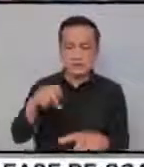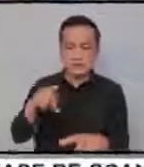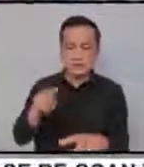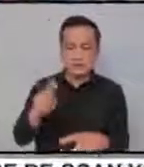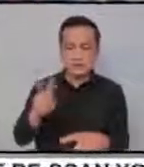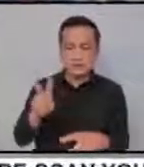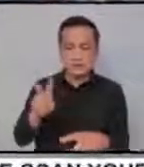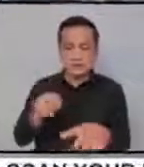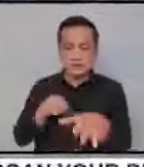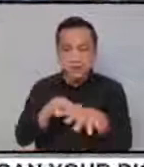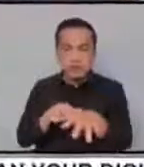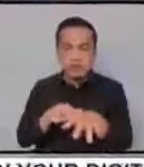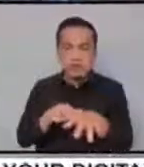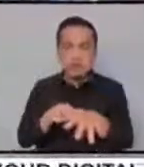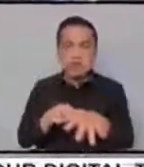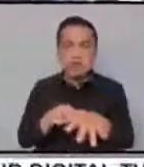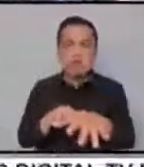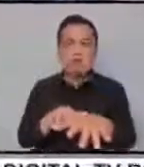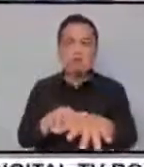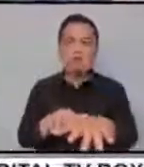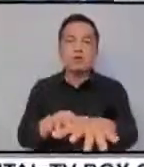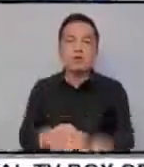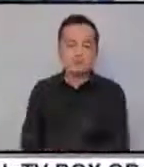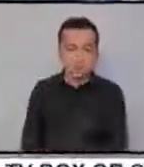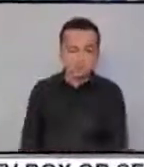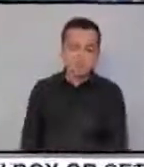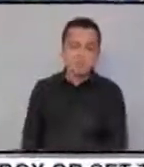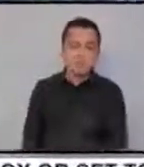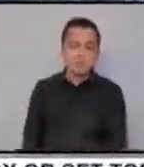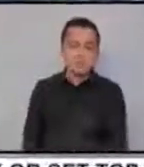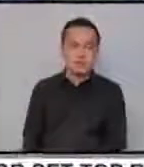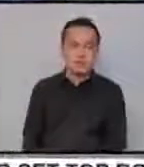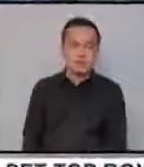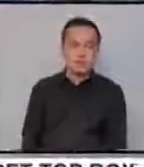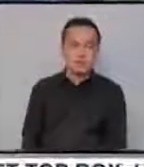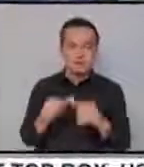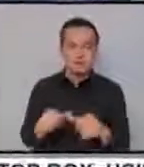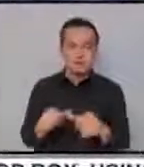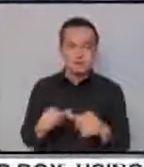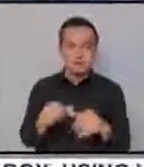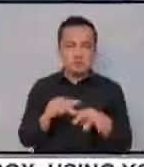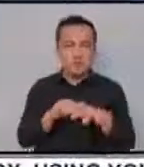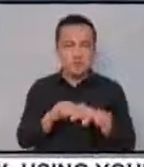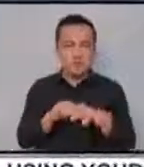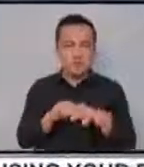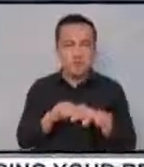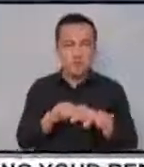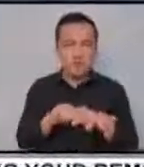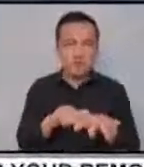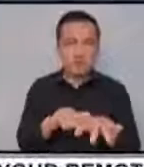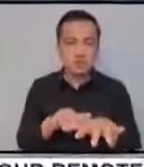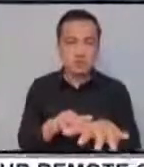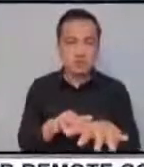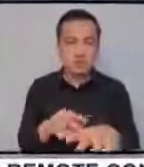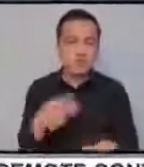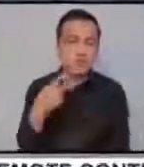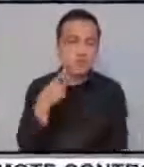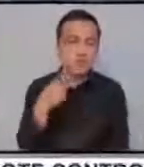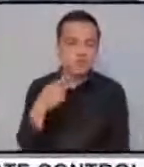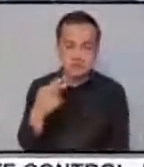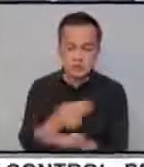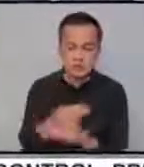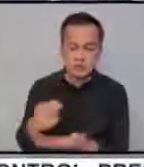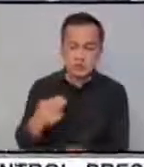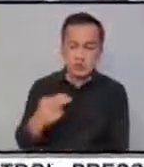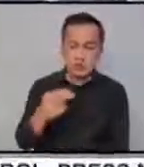ng Batasan. Tuloy-tuloy yung slow-moving traffic situation dahil na rin nagiging bottleneck yung bahagi ng Holy Spirit. Pagkalampas